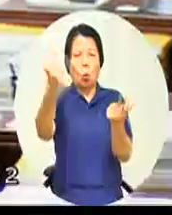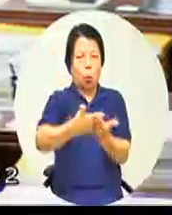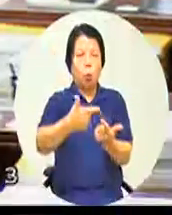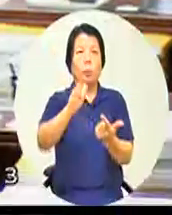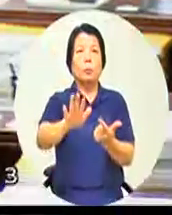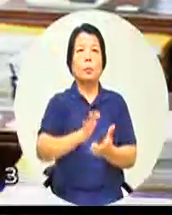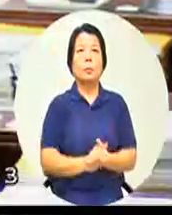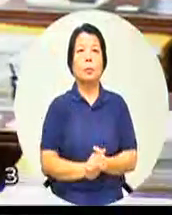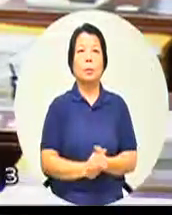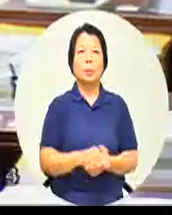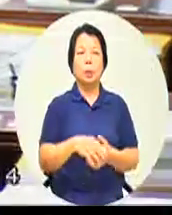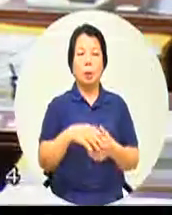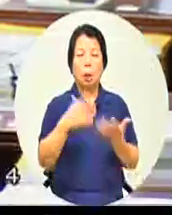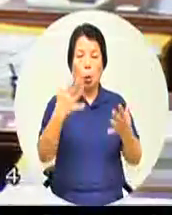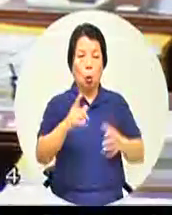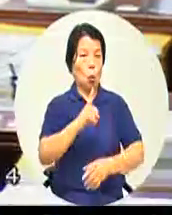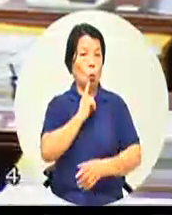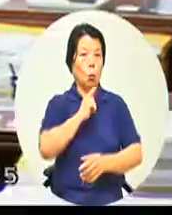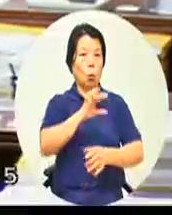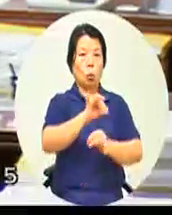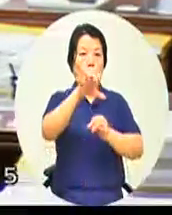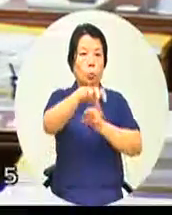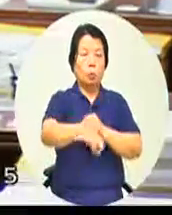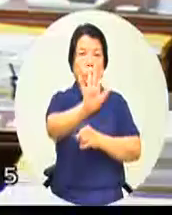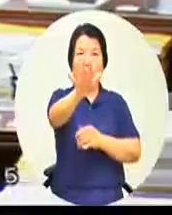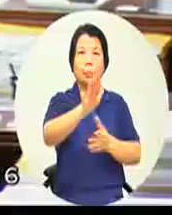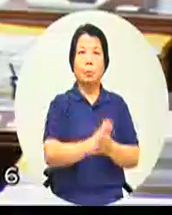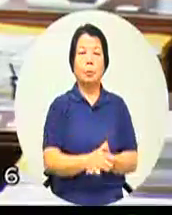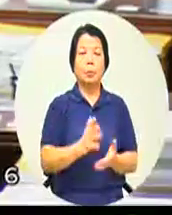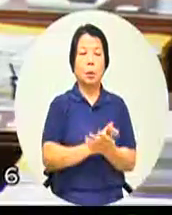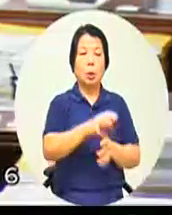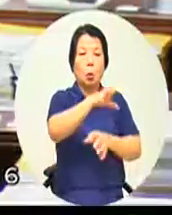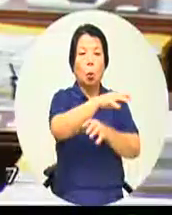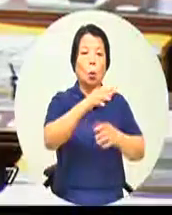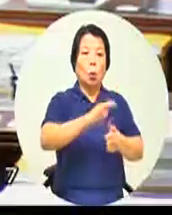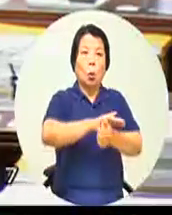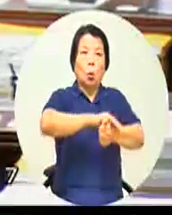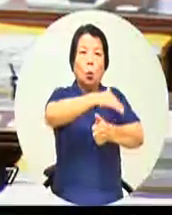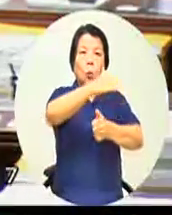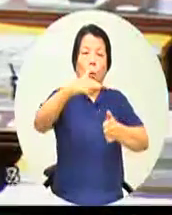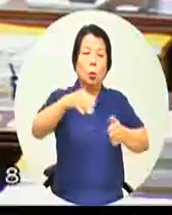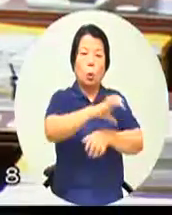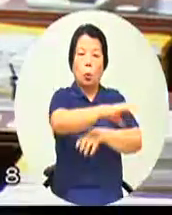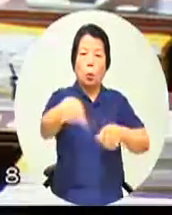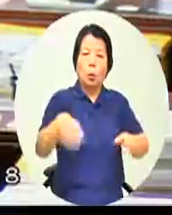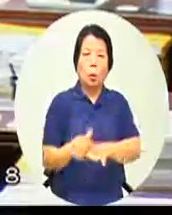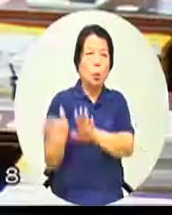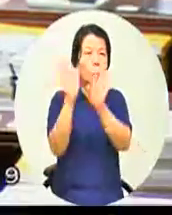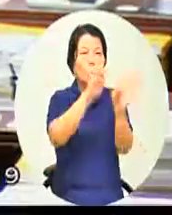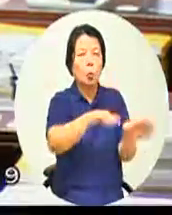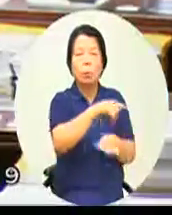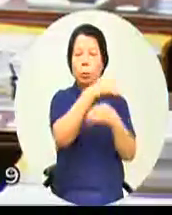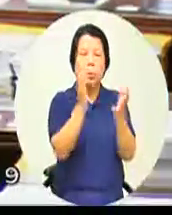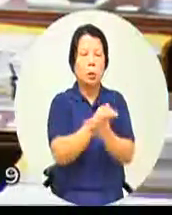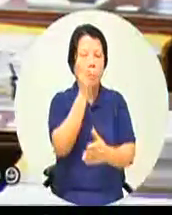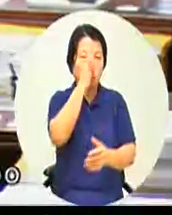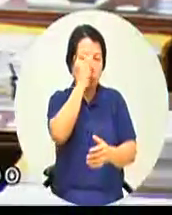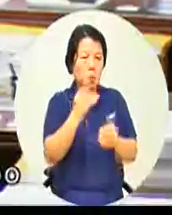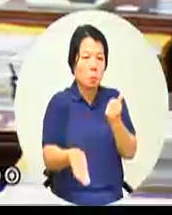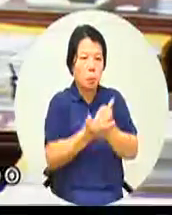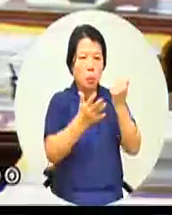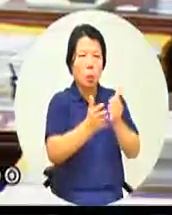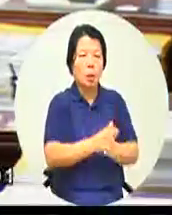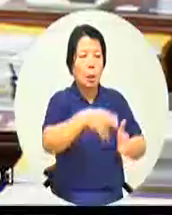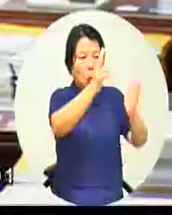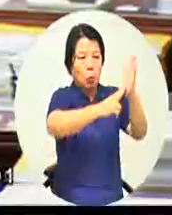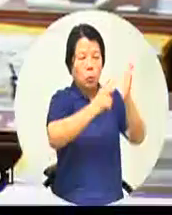富的地方了，将来在这个龟山上面，这个八个景色，实际上可以把它找出来，甚至每一个地方都有一个解说牌，把